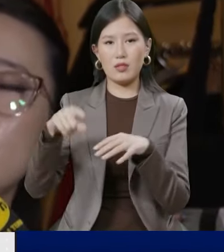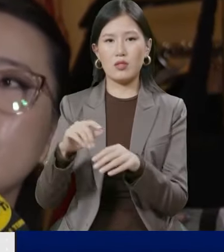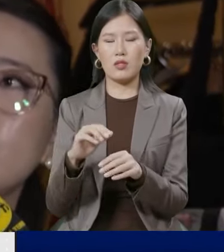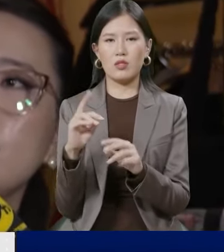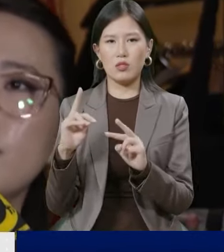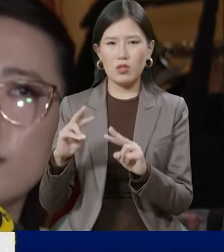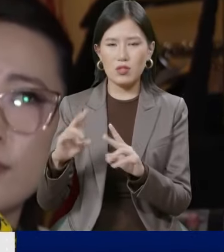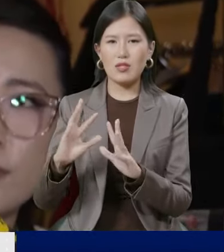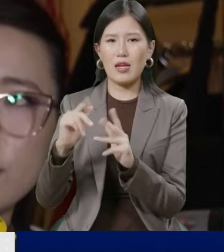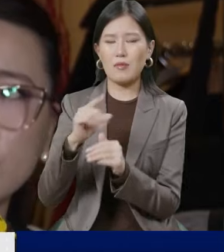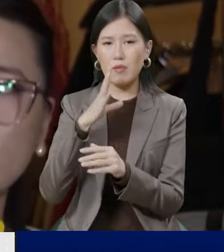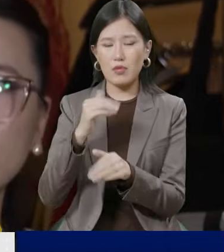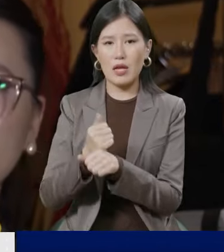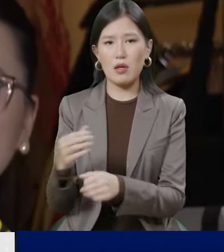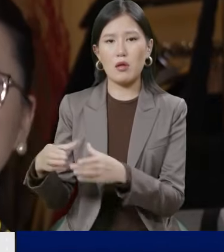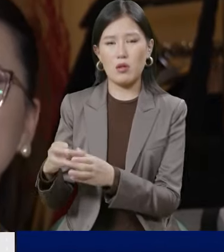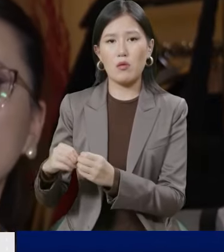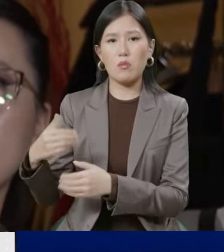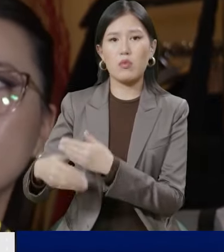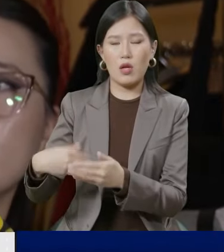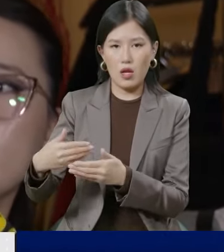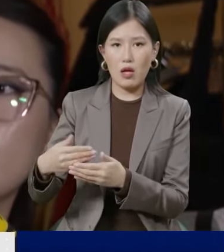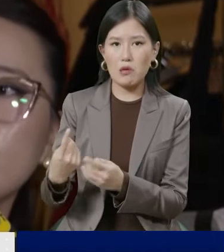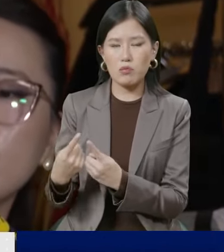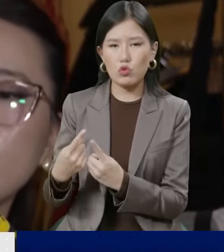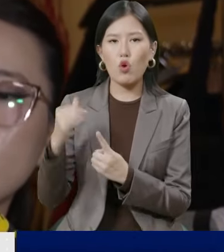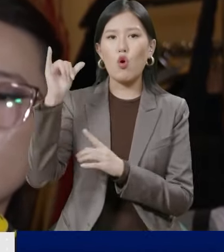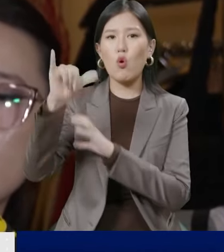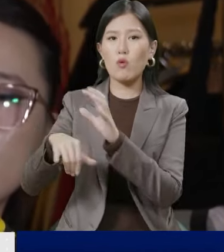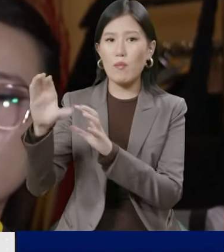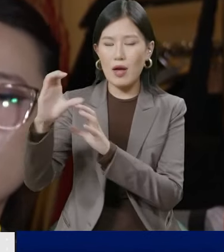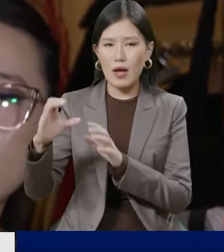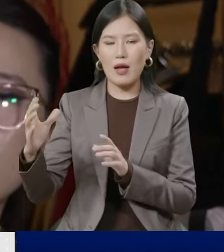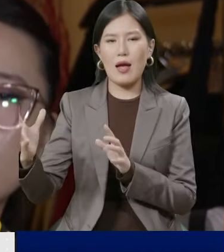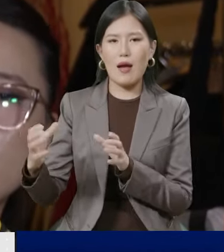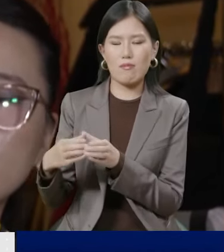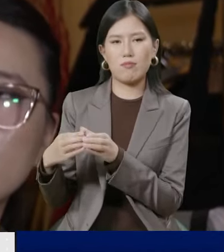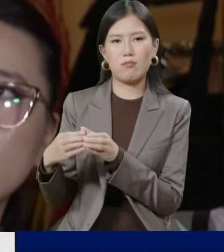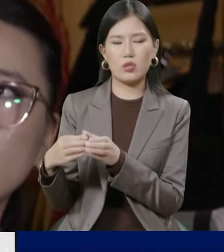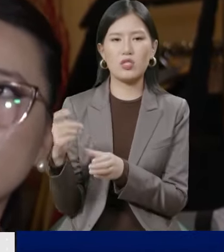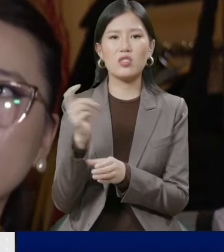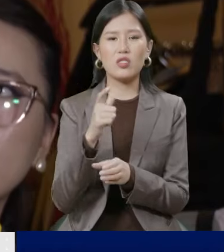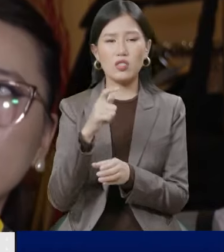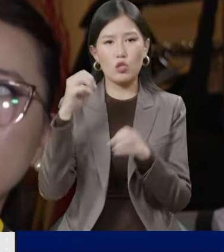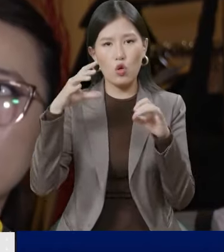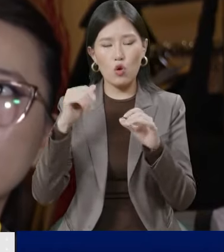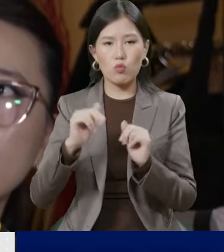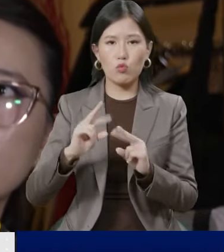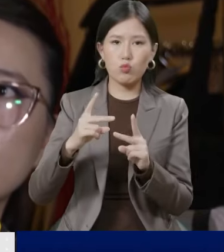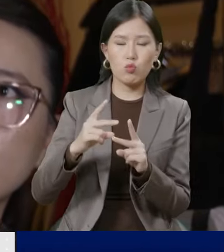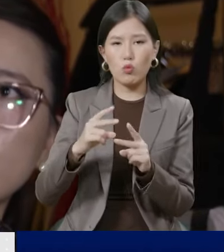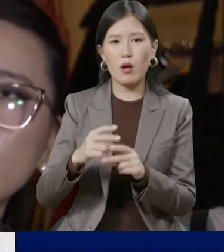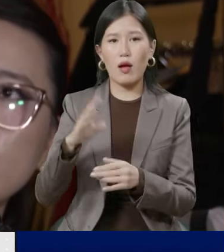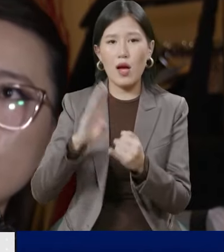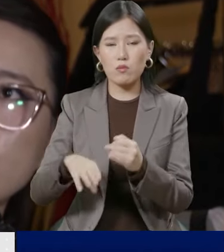байна. Хийхдээ олон улсын байгууллагуудтай хамтдаа судалгаа хийж байна. Хизээнээс ямар хэмжээгээр тариф шинжлэх вэ гэдэг нь бол